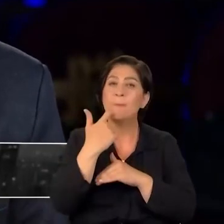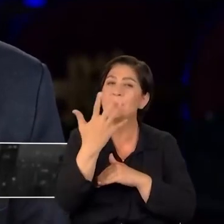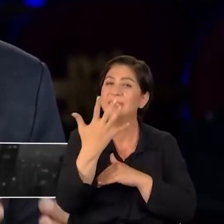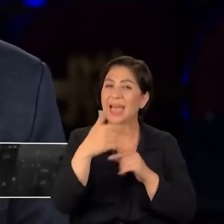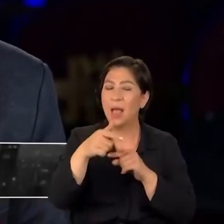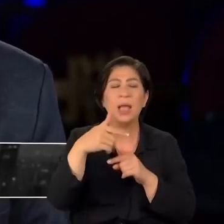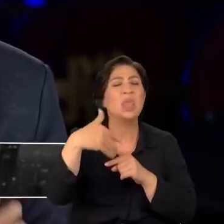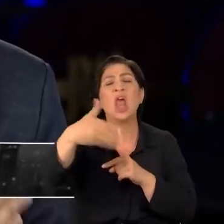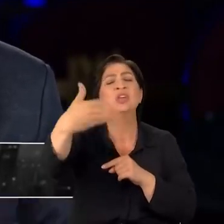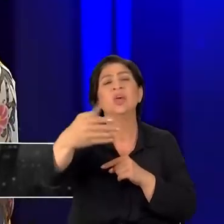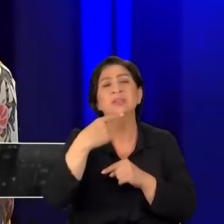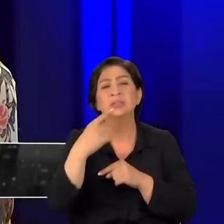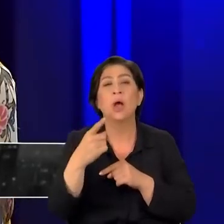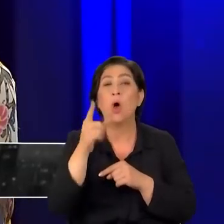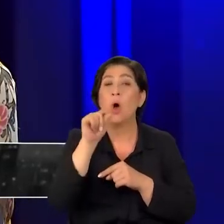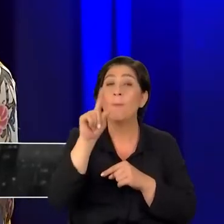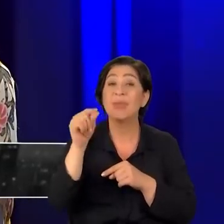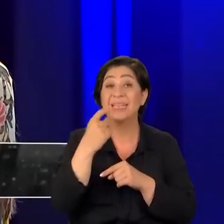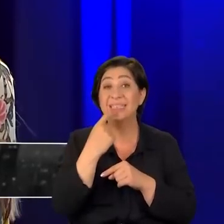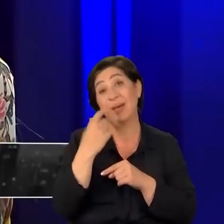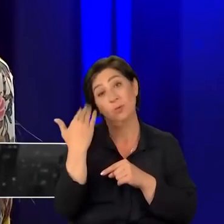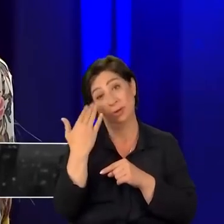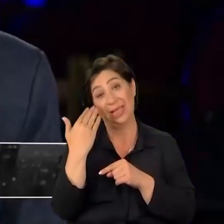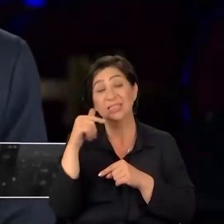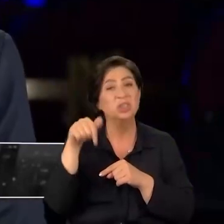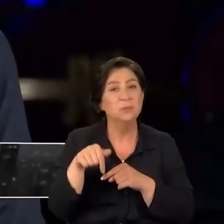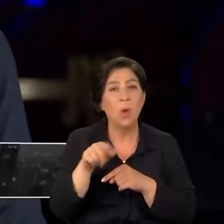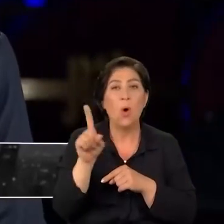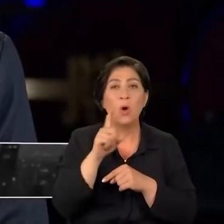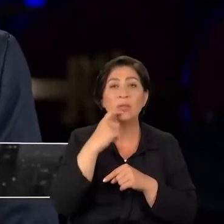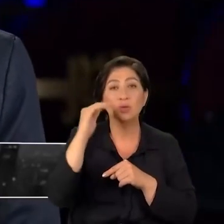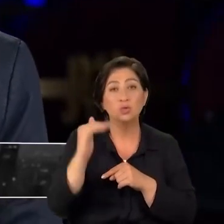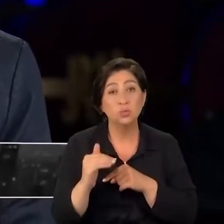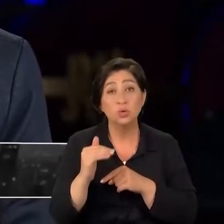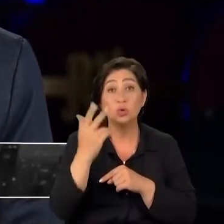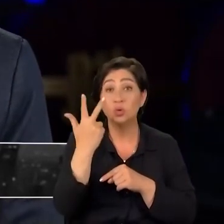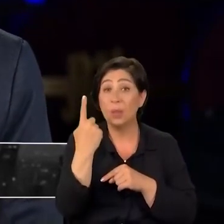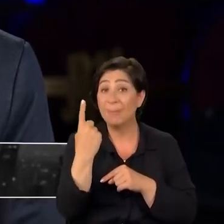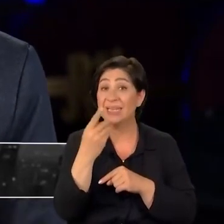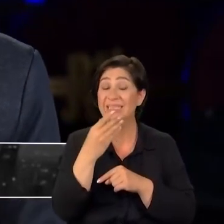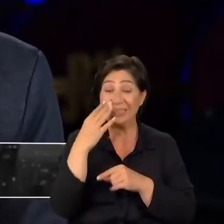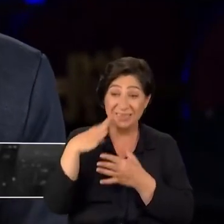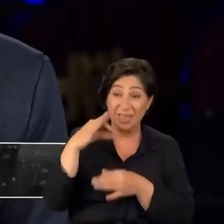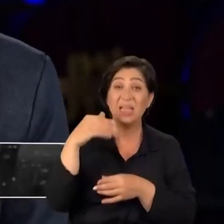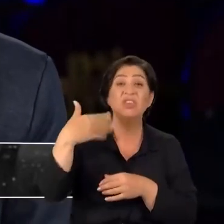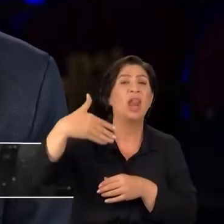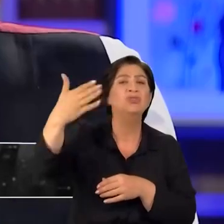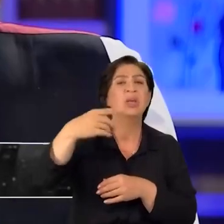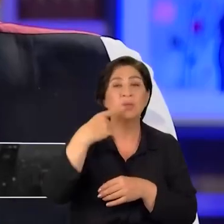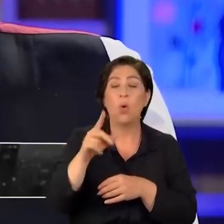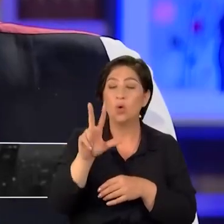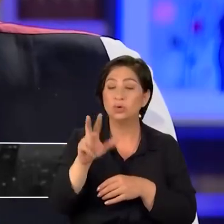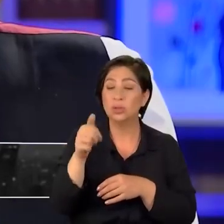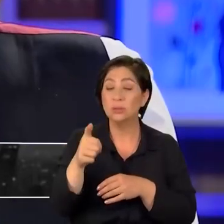gelecek dediği zaman tahayyülü 11 yılken ortalama, şimdi 10 yıla düşmüş. Üçte bir insan gelecek deyince 36.